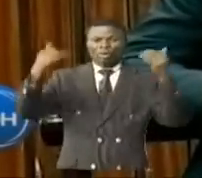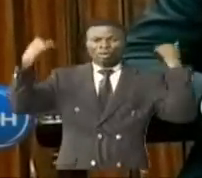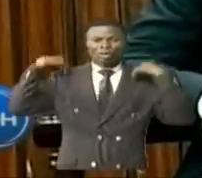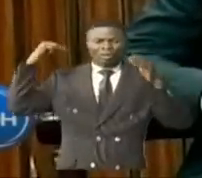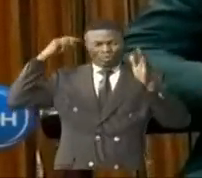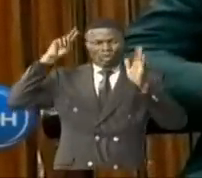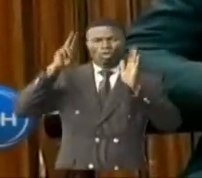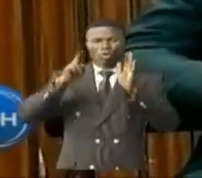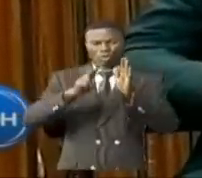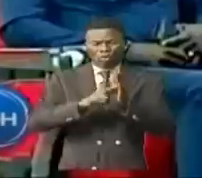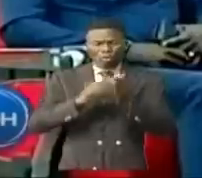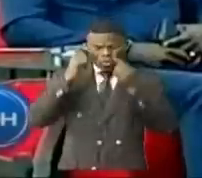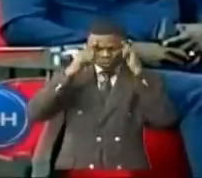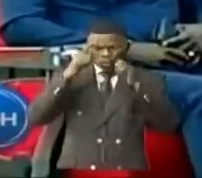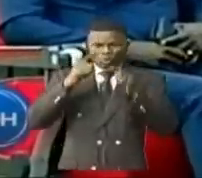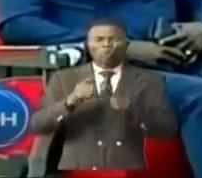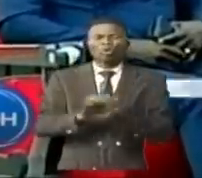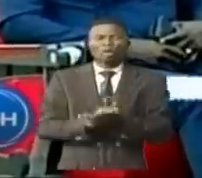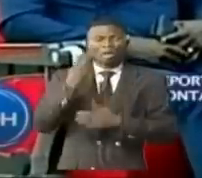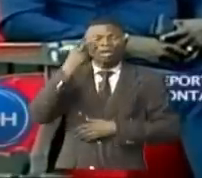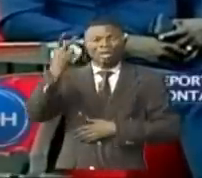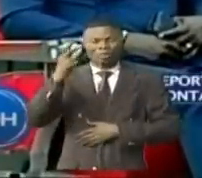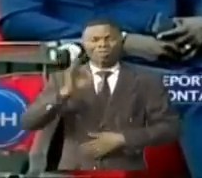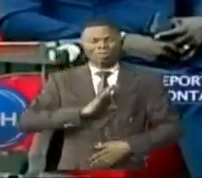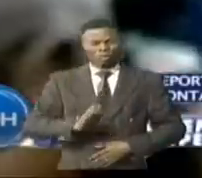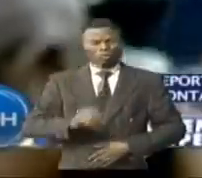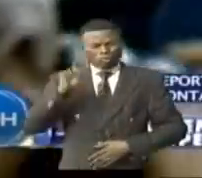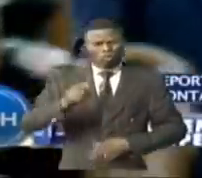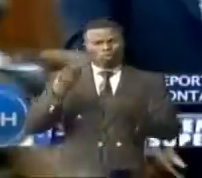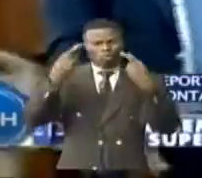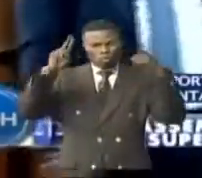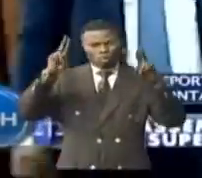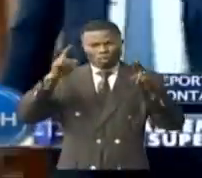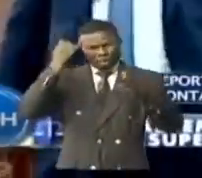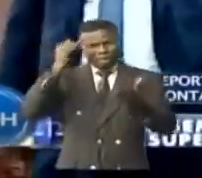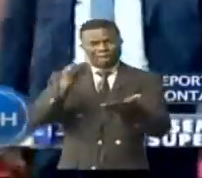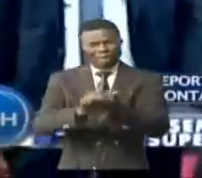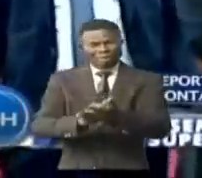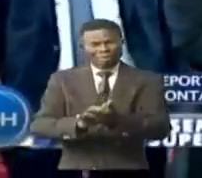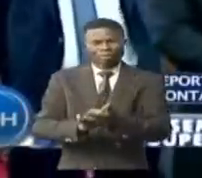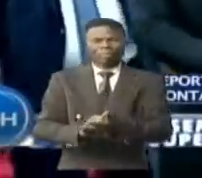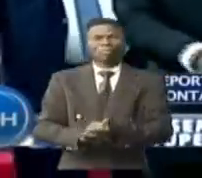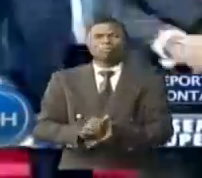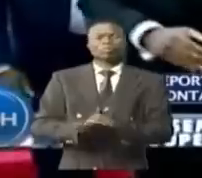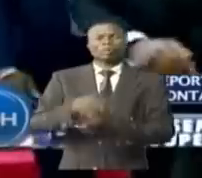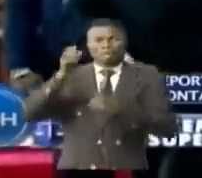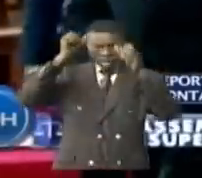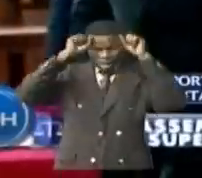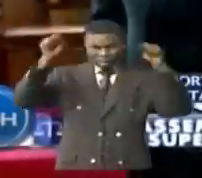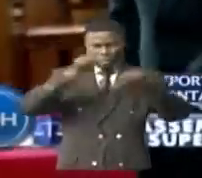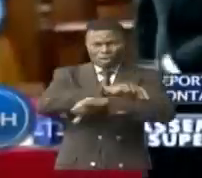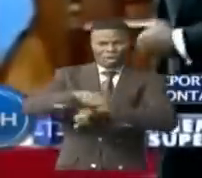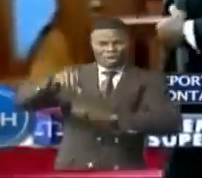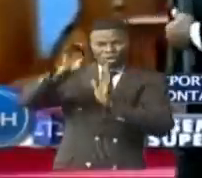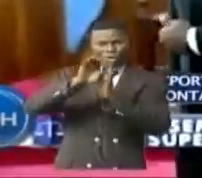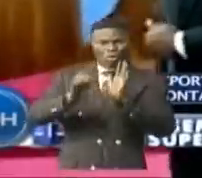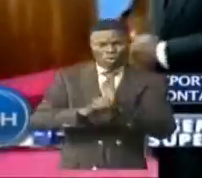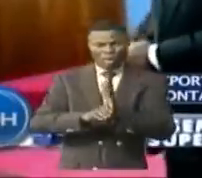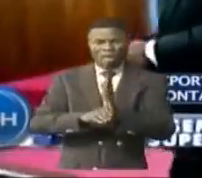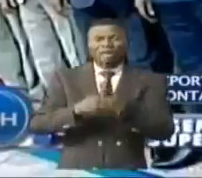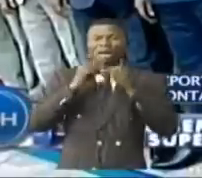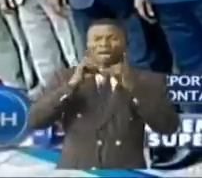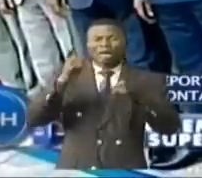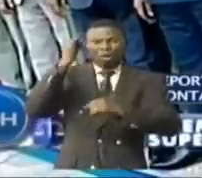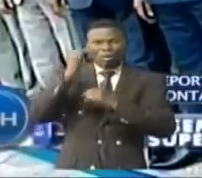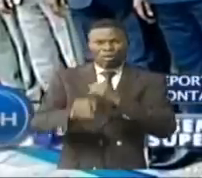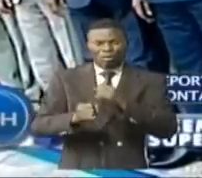gouvernement, soucieux de matérialiser la vision du chef de l'État sur ses volets. Dieudonné Kamouleta a terminé son propos en